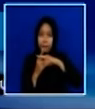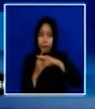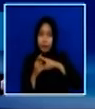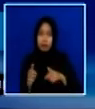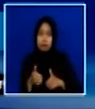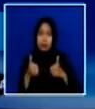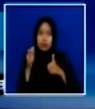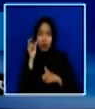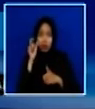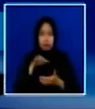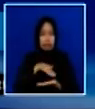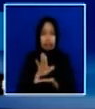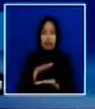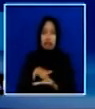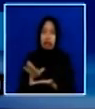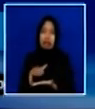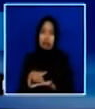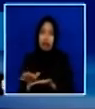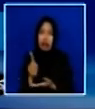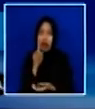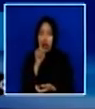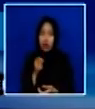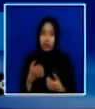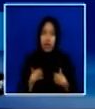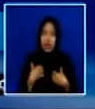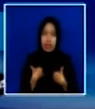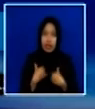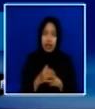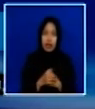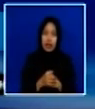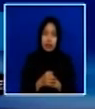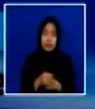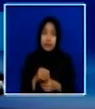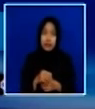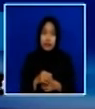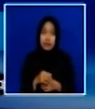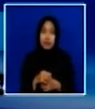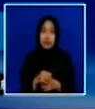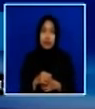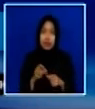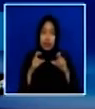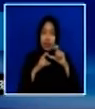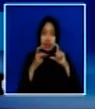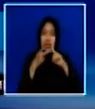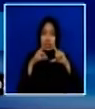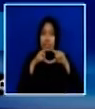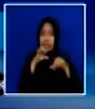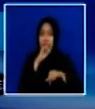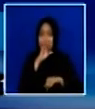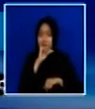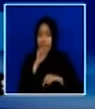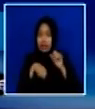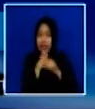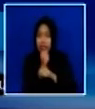taruh ngeshare itu ya ada istilah Hai sharing sebelum sering jadi